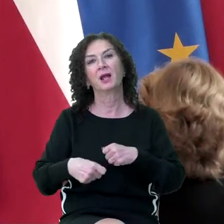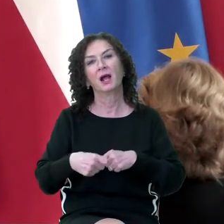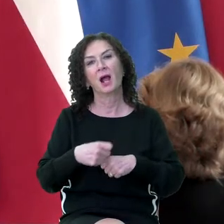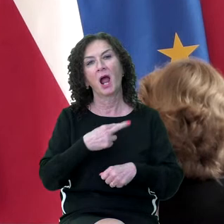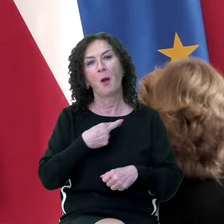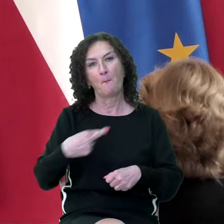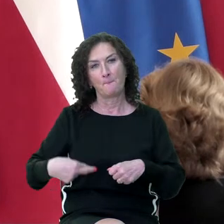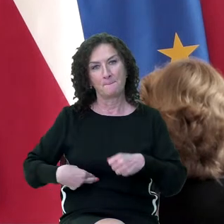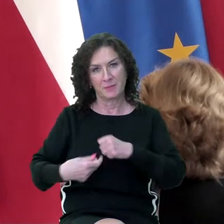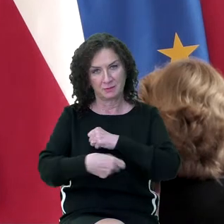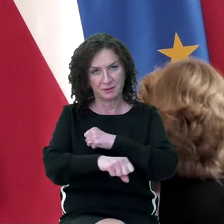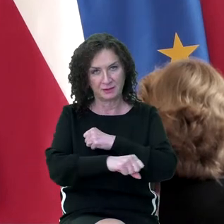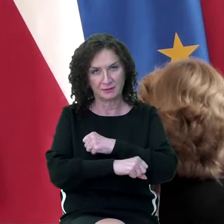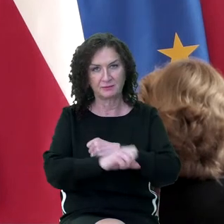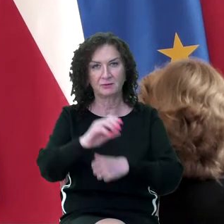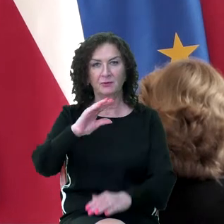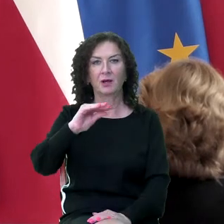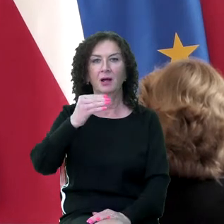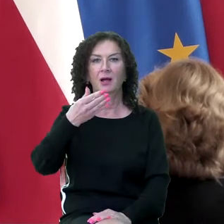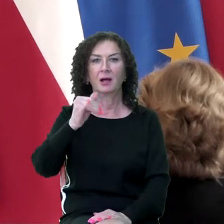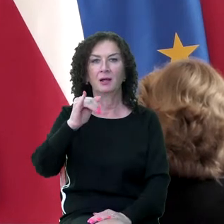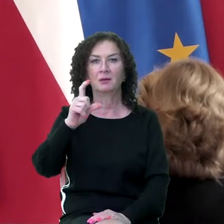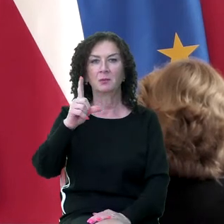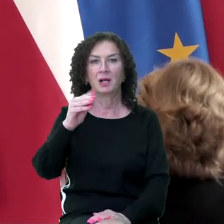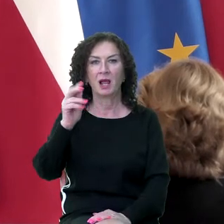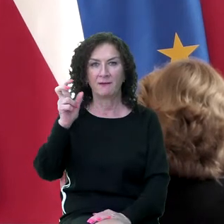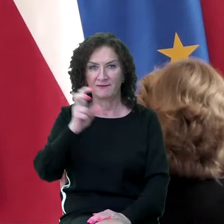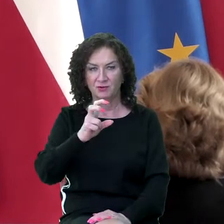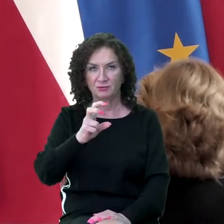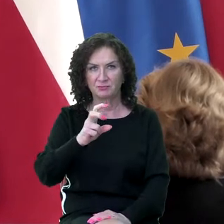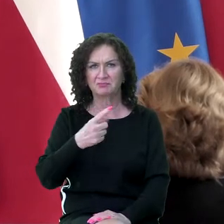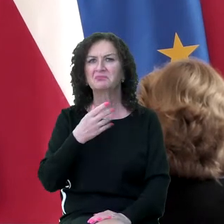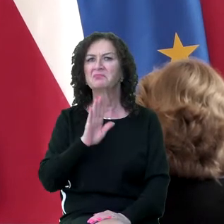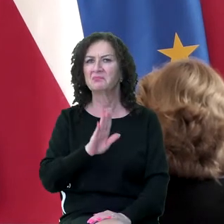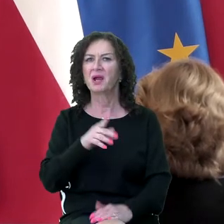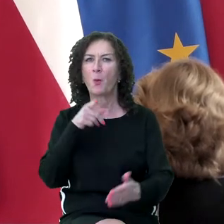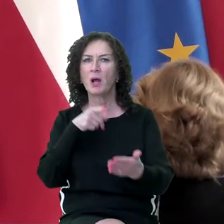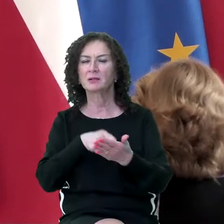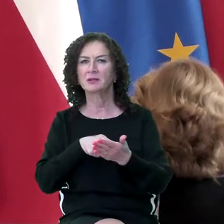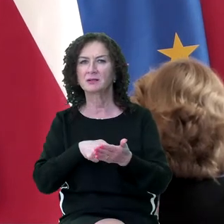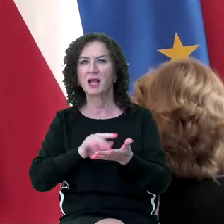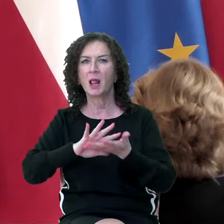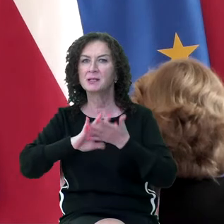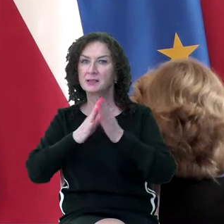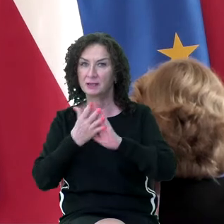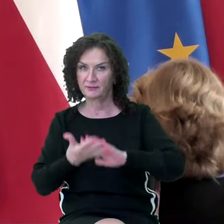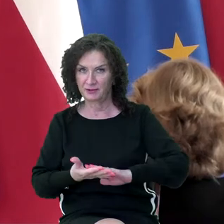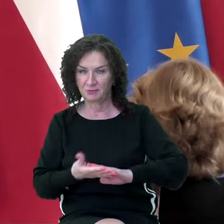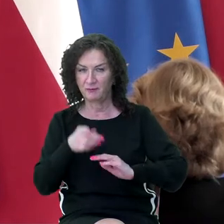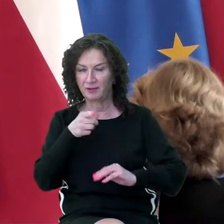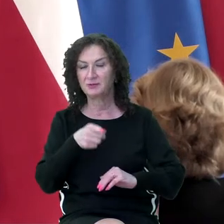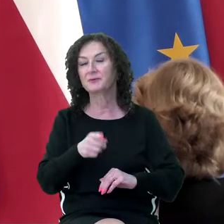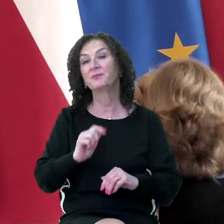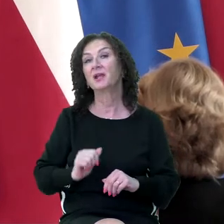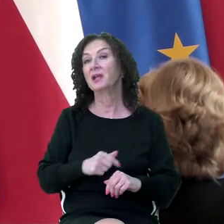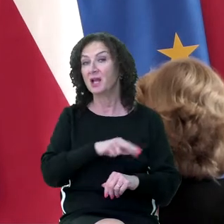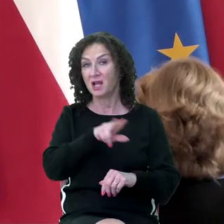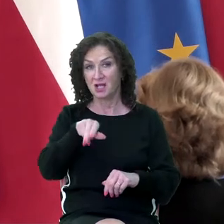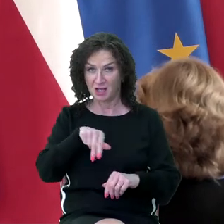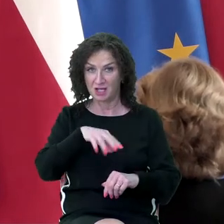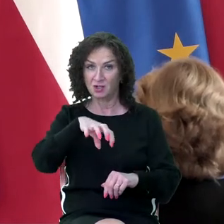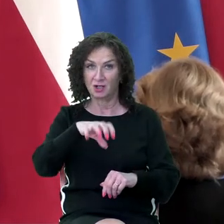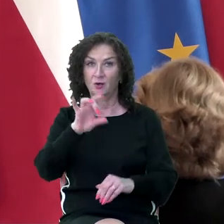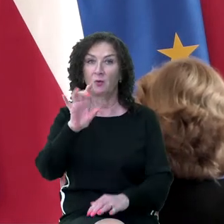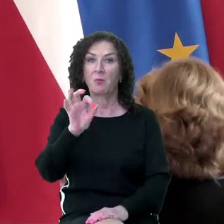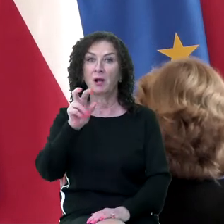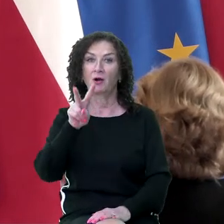faktycznie zreformować i to jej się udało. A nasz wkład jako zespołu GovTech we współpracy z Urzędem Zamówień Publicznych